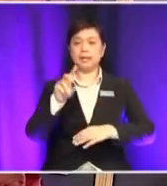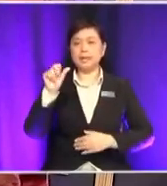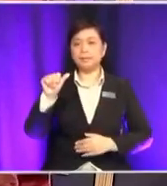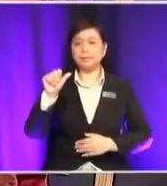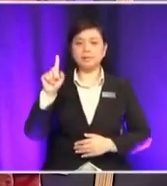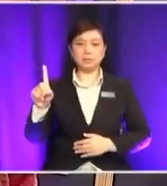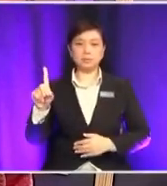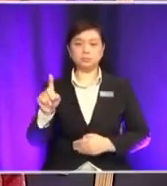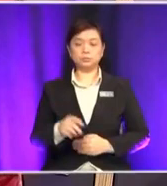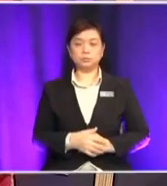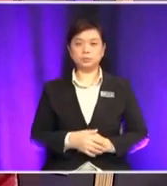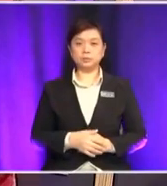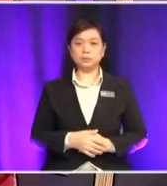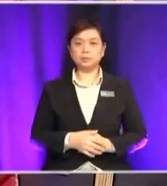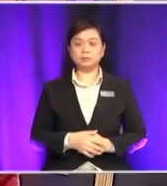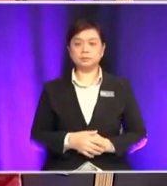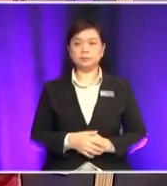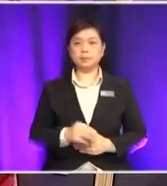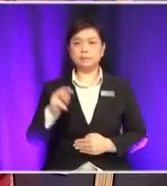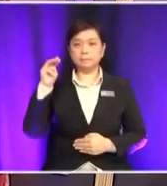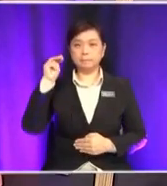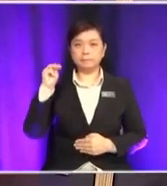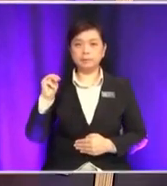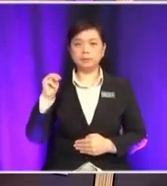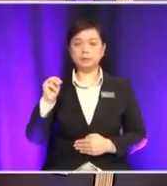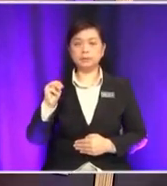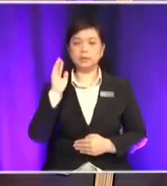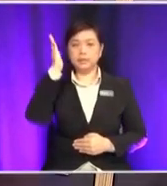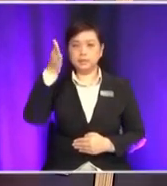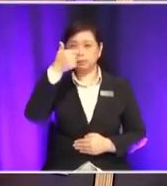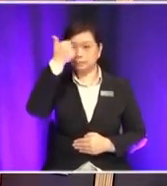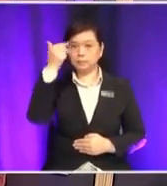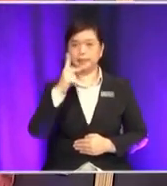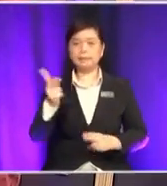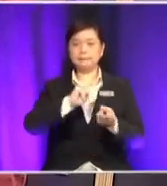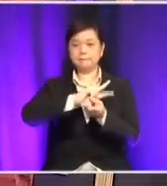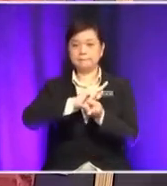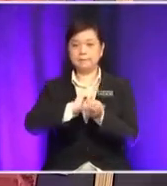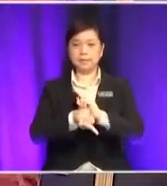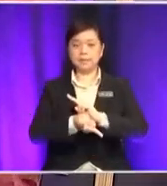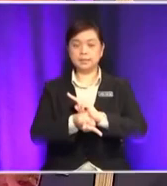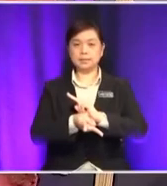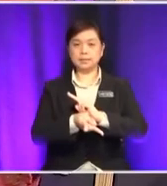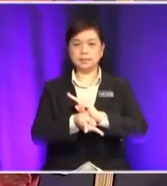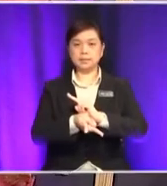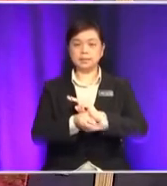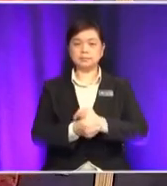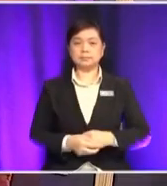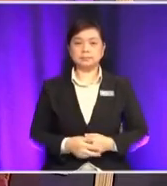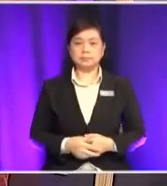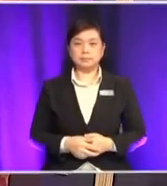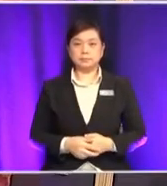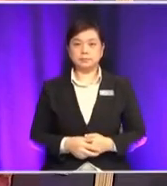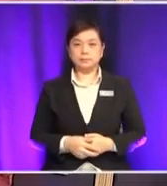dia alright Oke meiosis juga menyebabkan variasi ah ingat tadi cigukatu wariasi merupakan itu yang kita